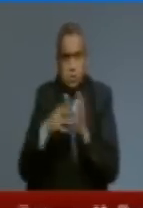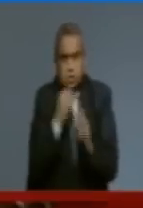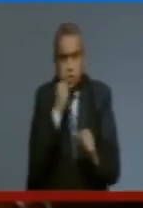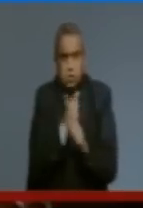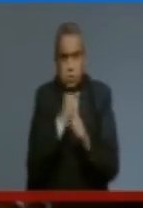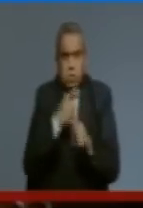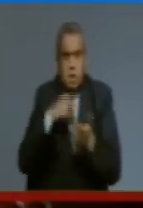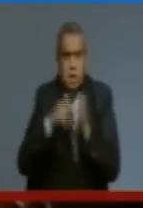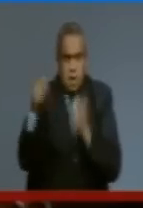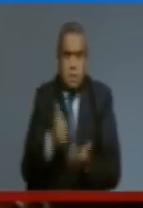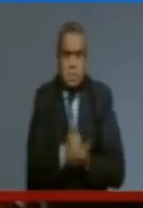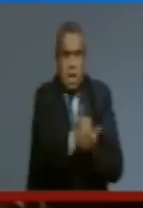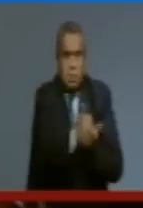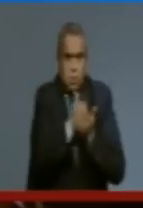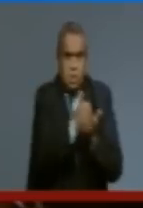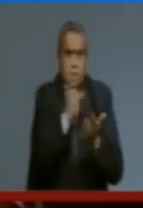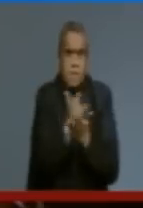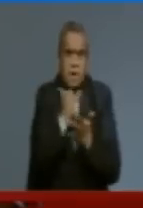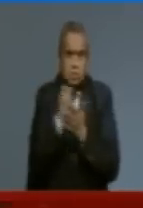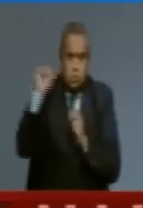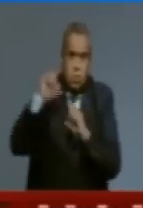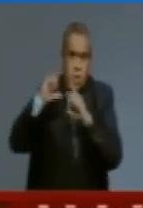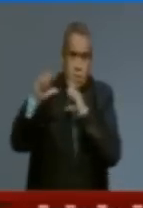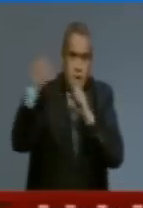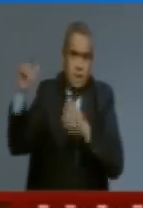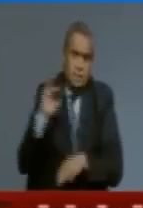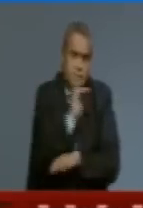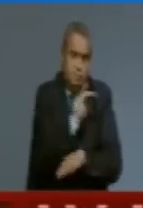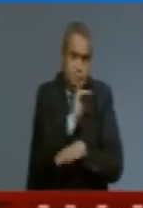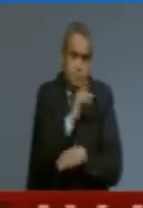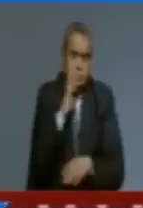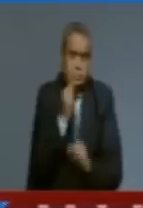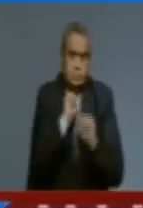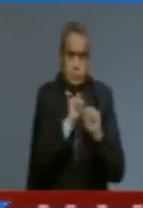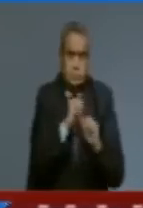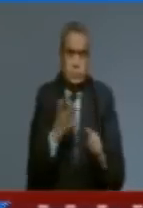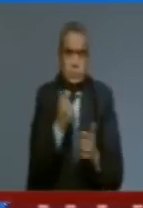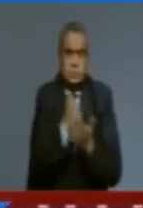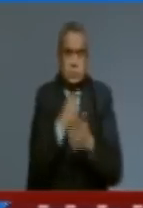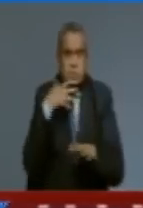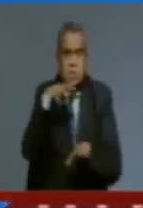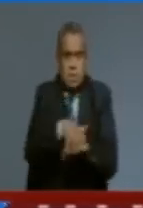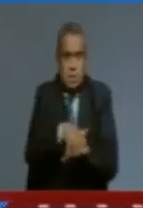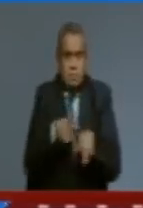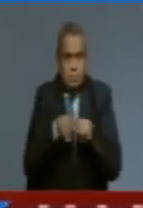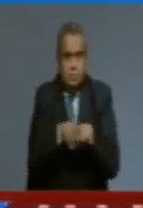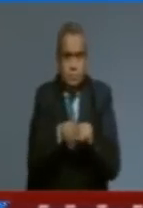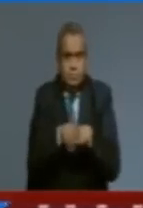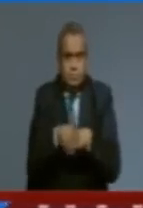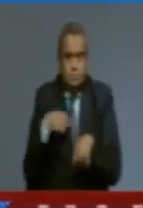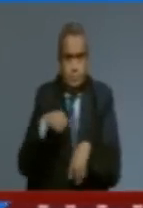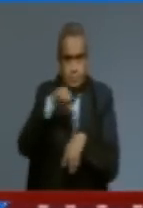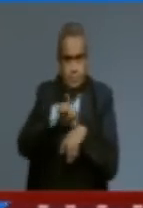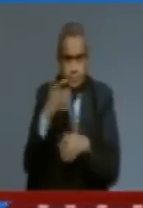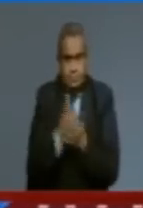نمولها. ونحن نريد إلى توطيد أقدامنا في المناطق